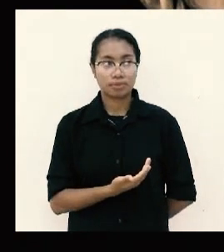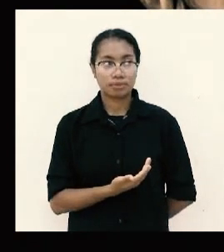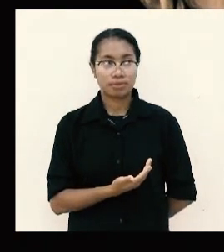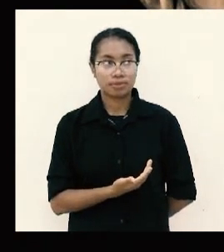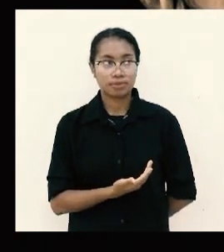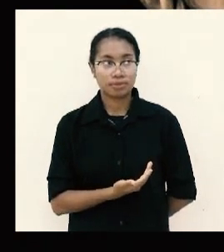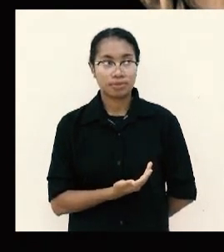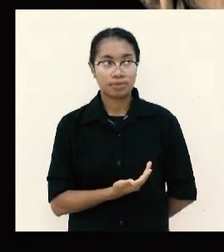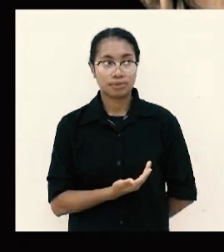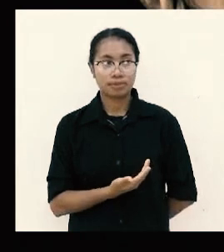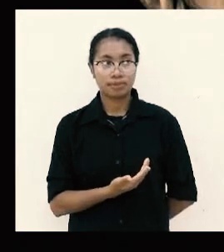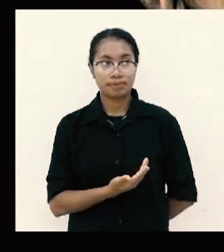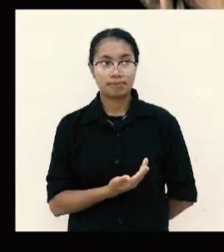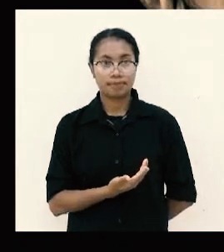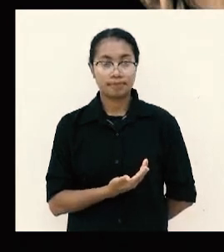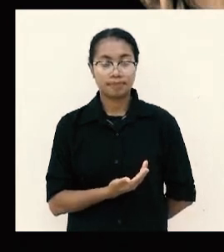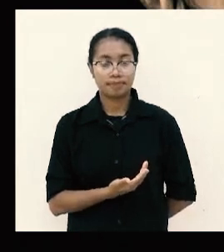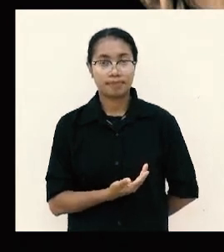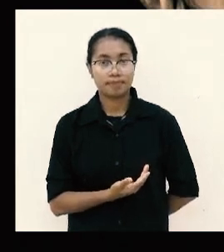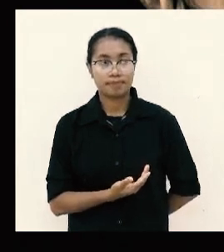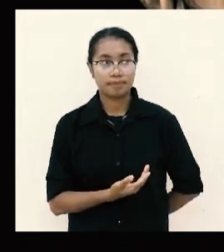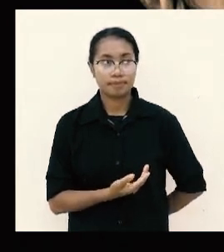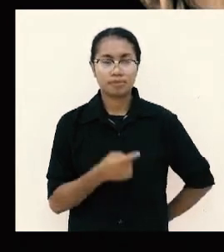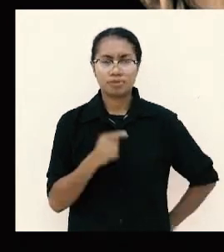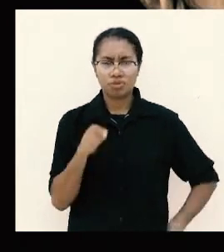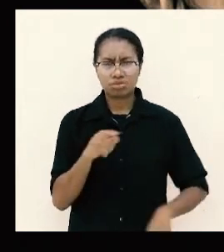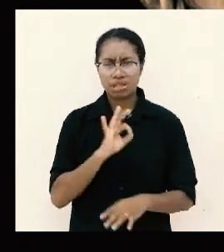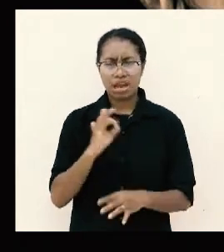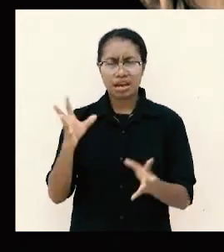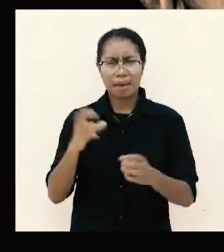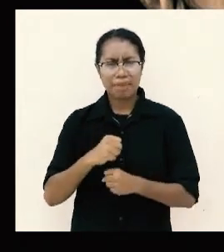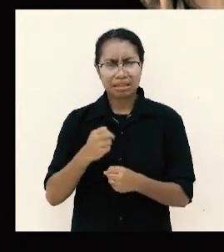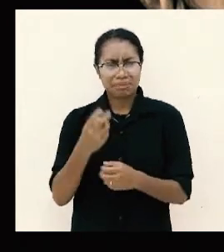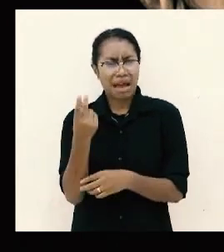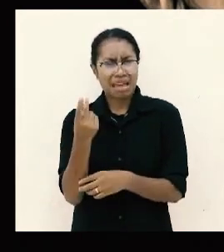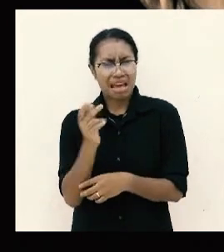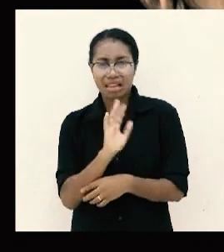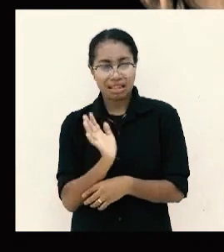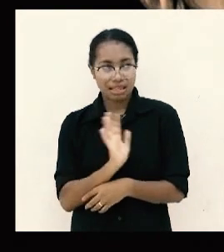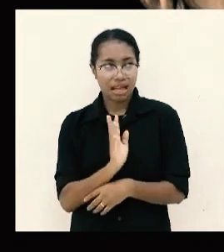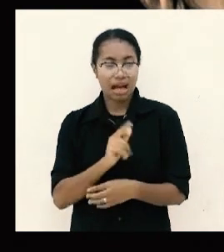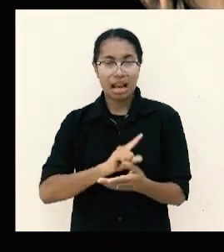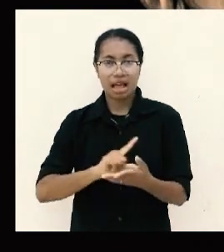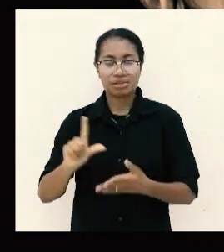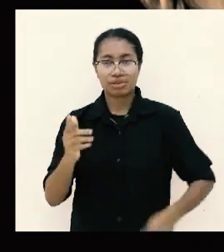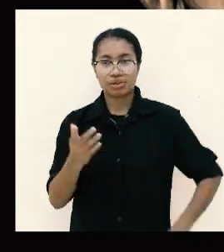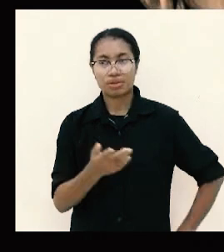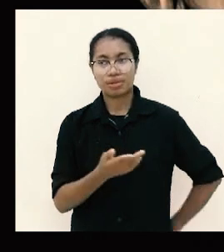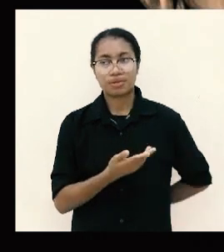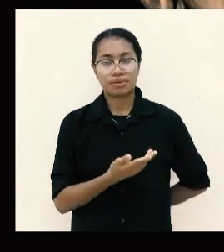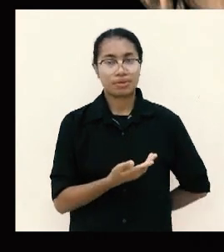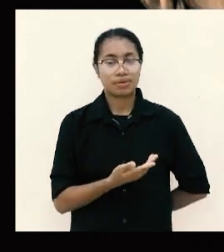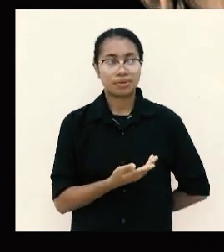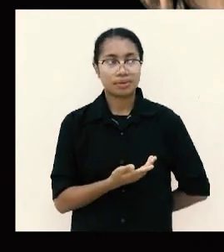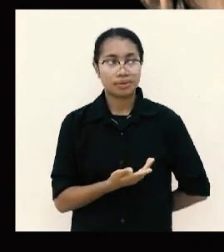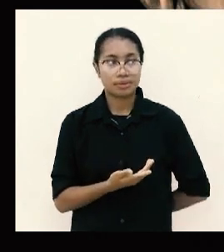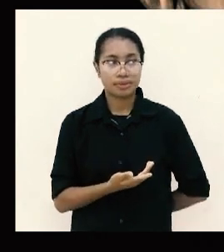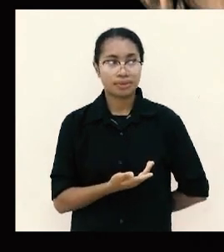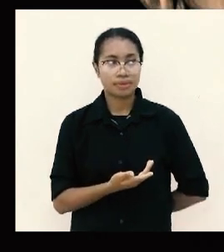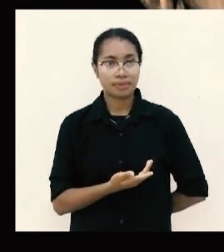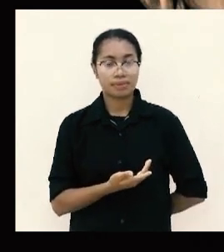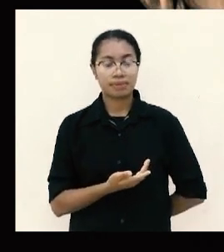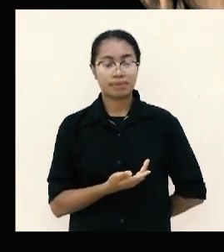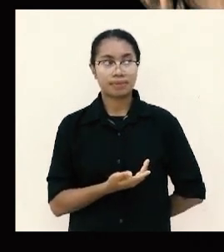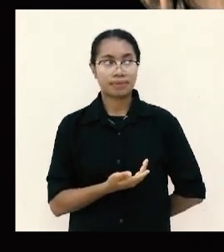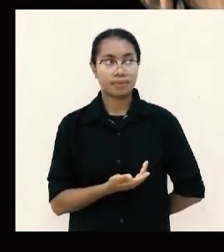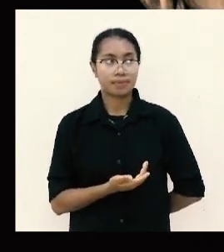-cuma tidak dapat bayaran sama sekali jemaat jemaat lain telah kurampok dengan menerima